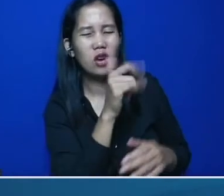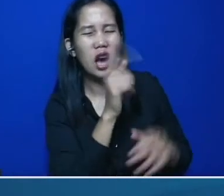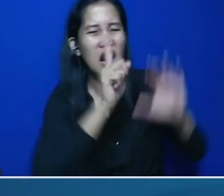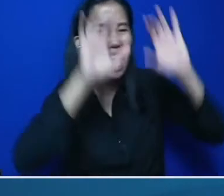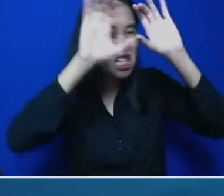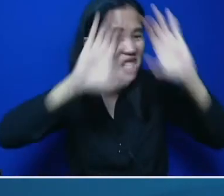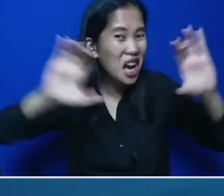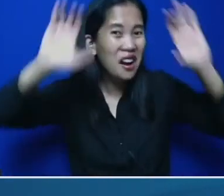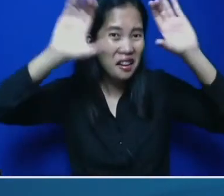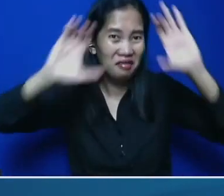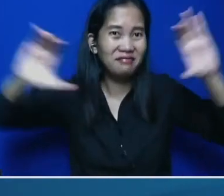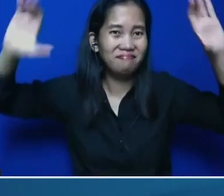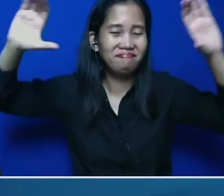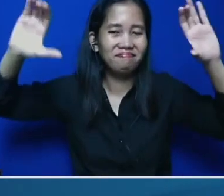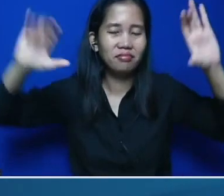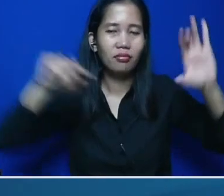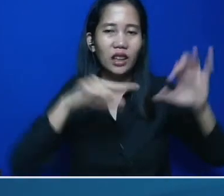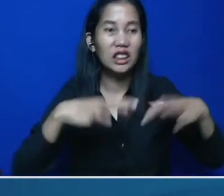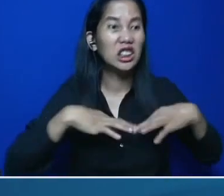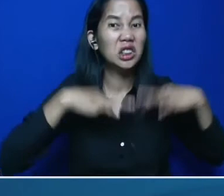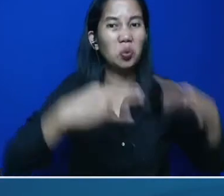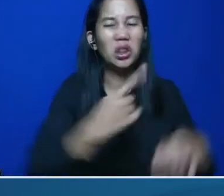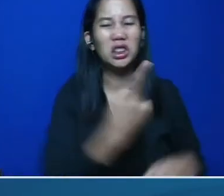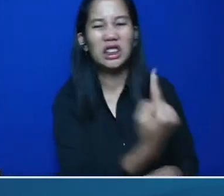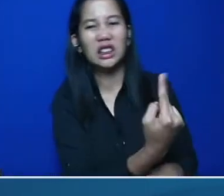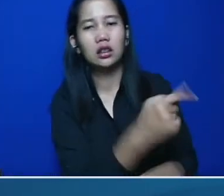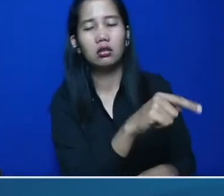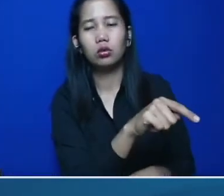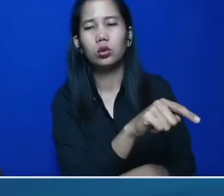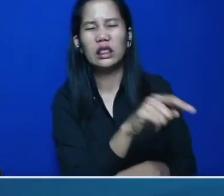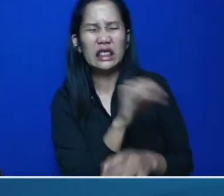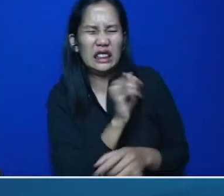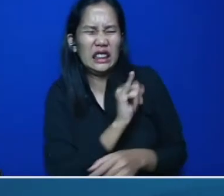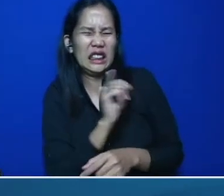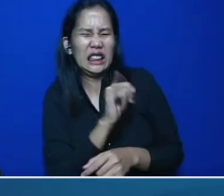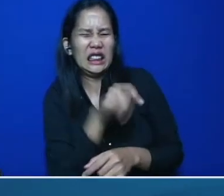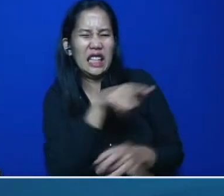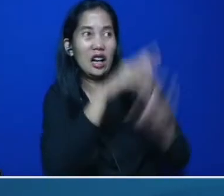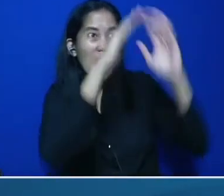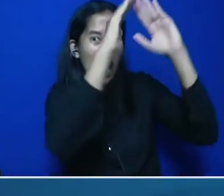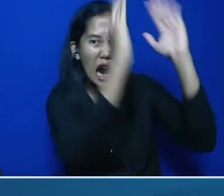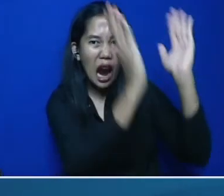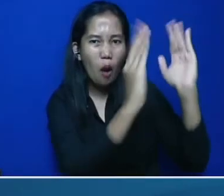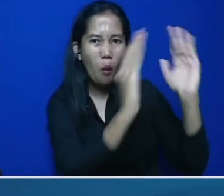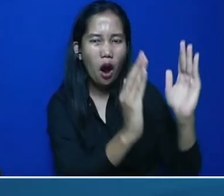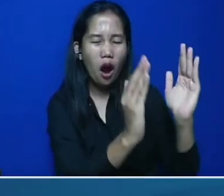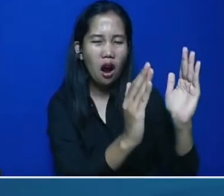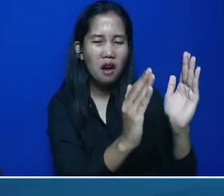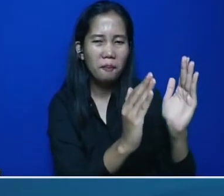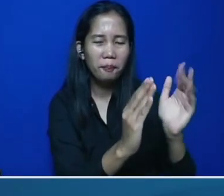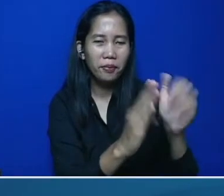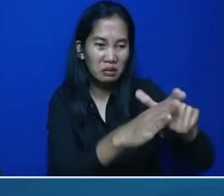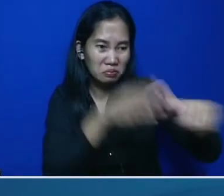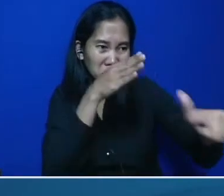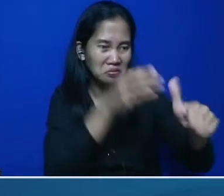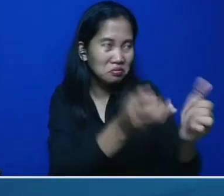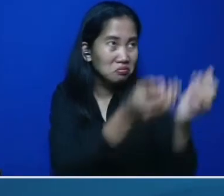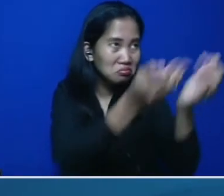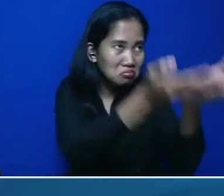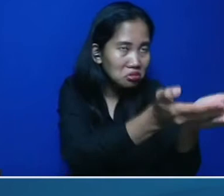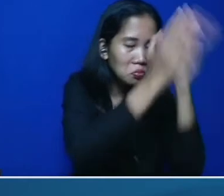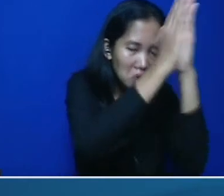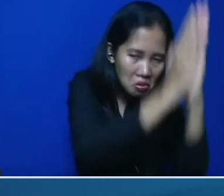kejijikan mereka mereka mau Yuka Ijal dan mereka demikianlah